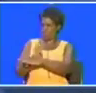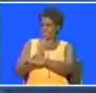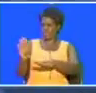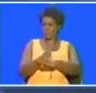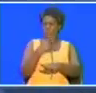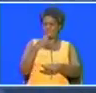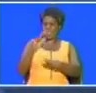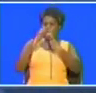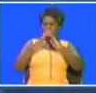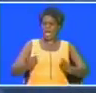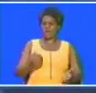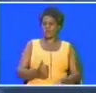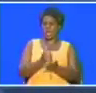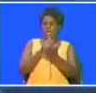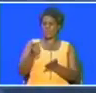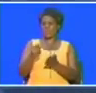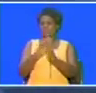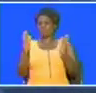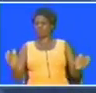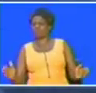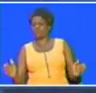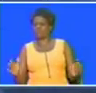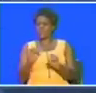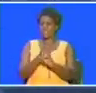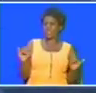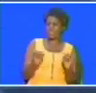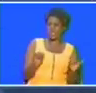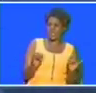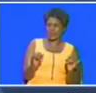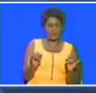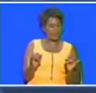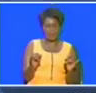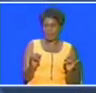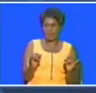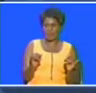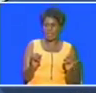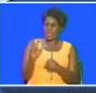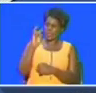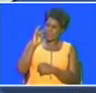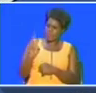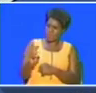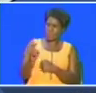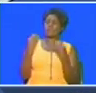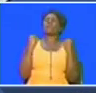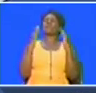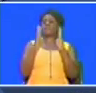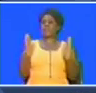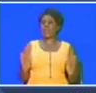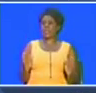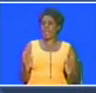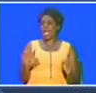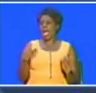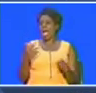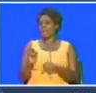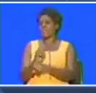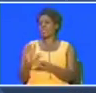unaambia house girl, "Ah, niacha ufungue hapo, tandika kitanda panguza mpaka kupanguzia mvunguni mwa kitandani." Kwa hivyo angalia, kitanda unaweza kutandika unatandika dakika ngapi?